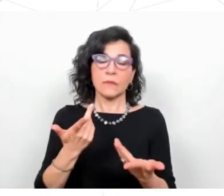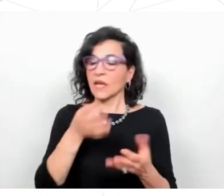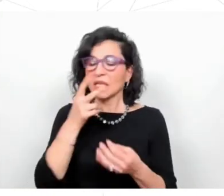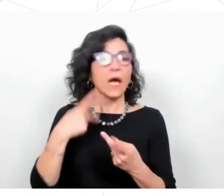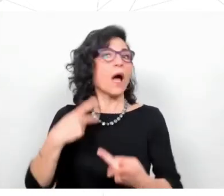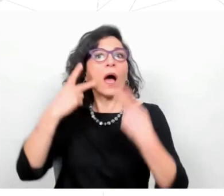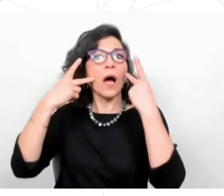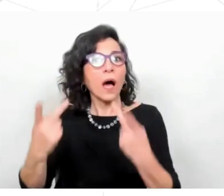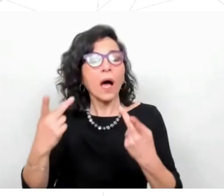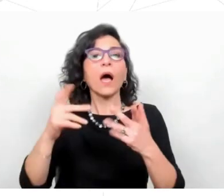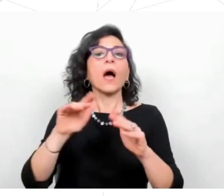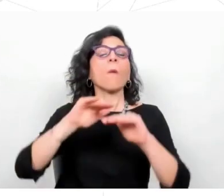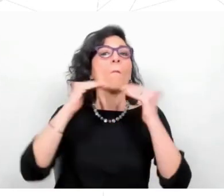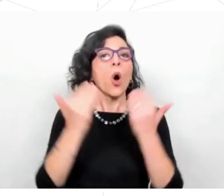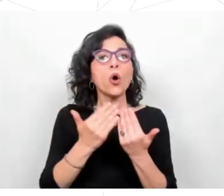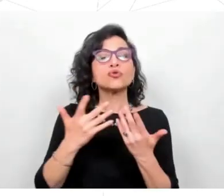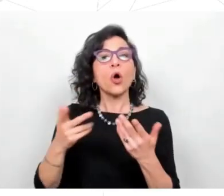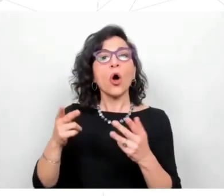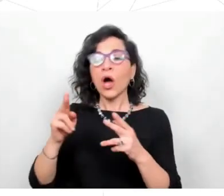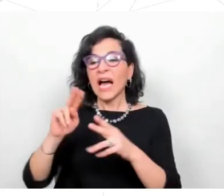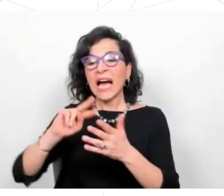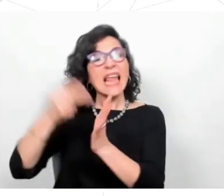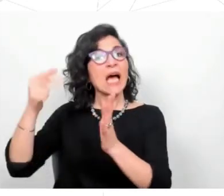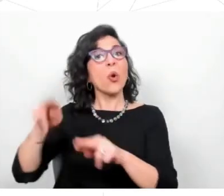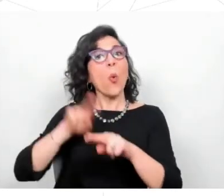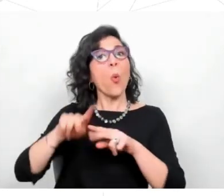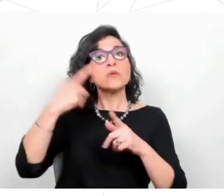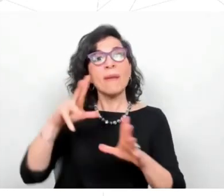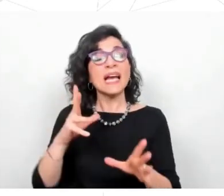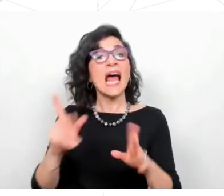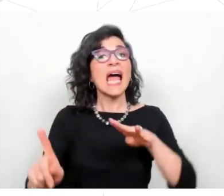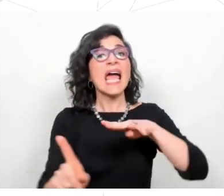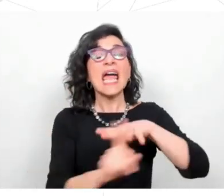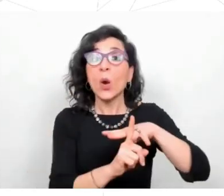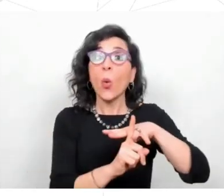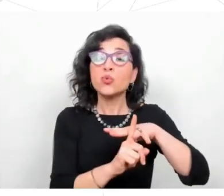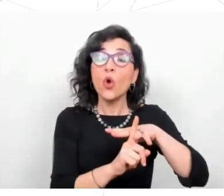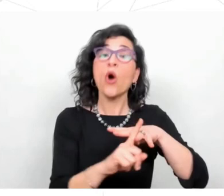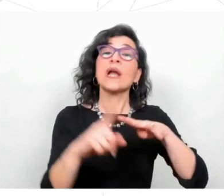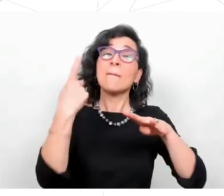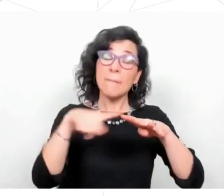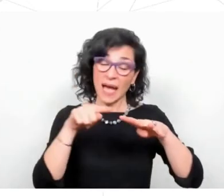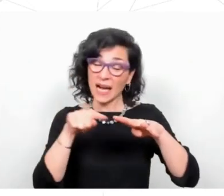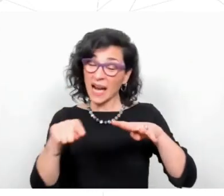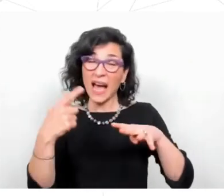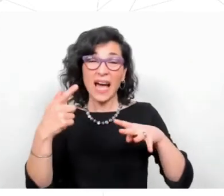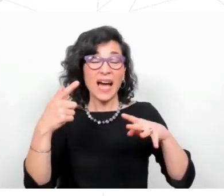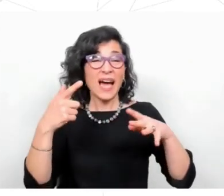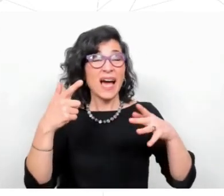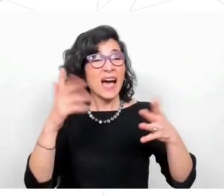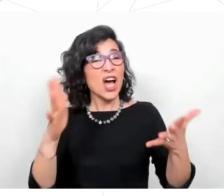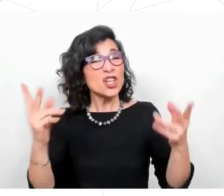tecnologia a scopo di inclusione anche per la parte ludica, quella che dà, vogliamo dire, il sale della vita, per usare